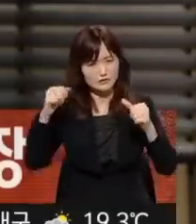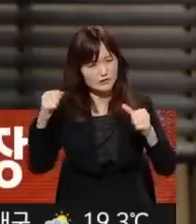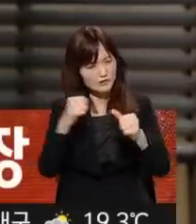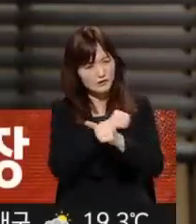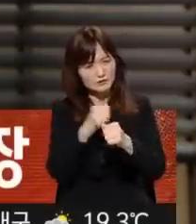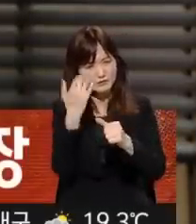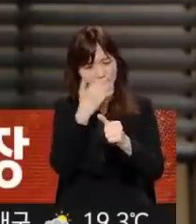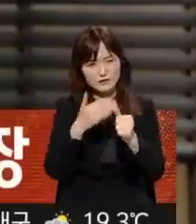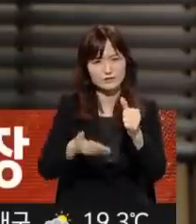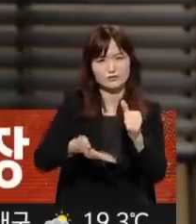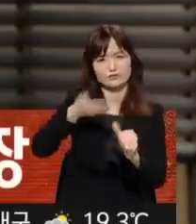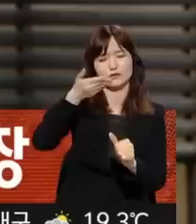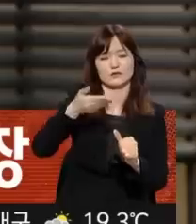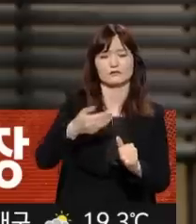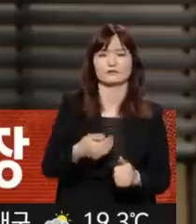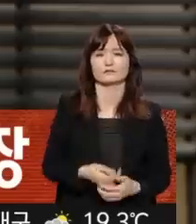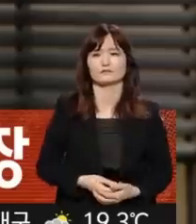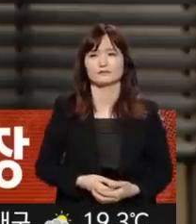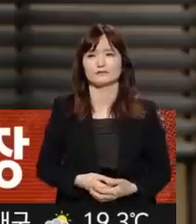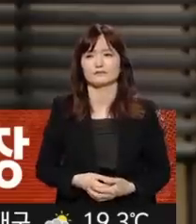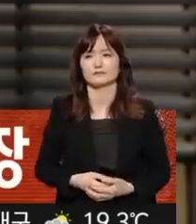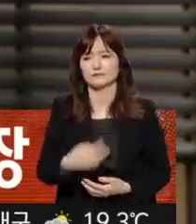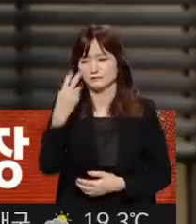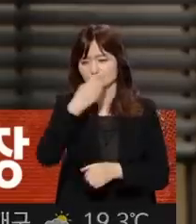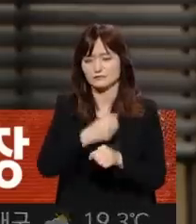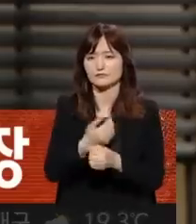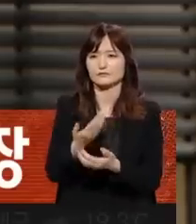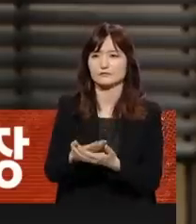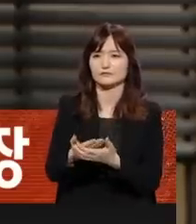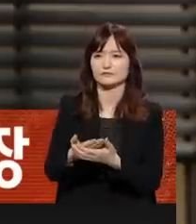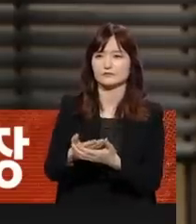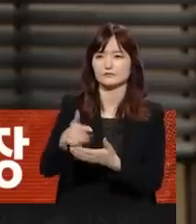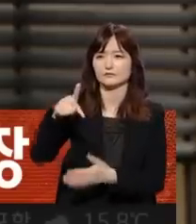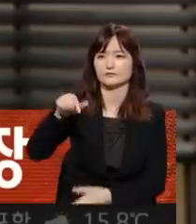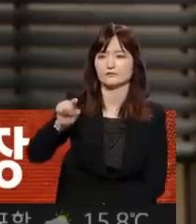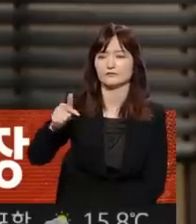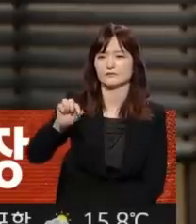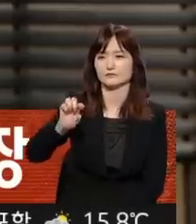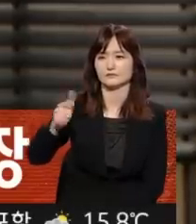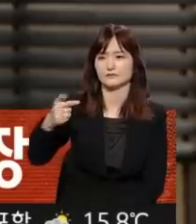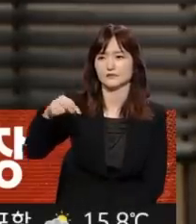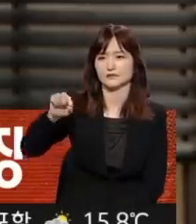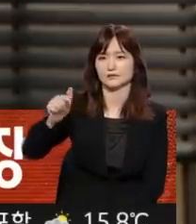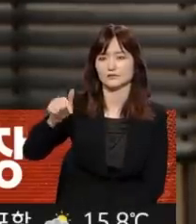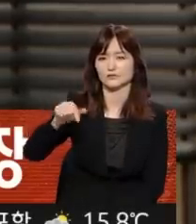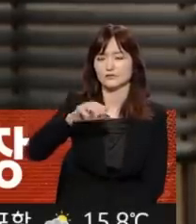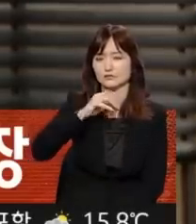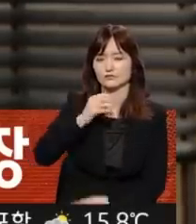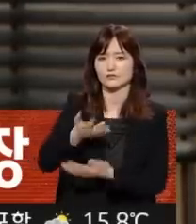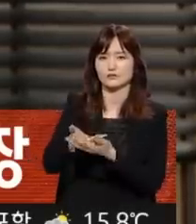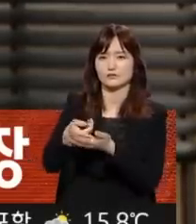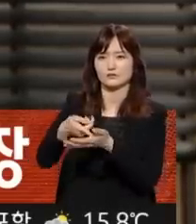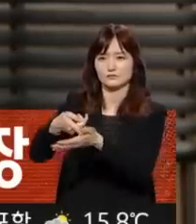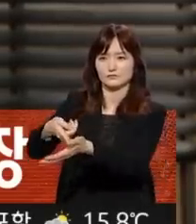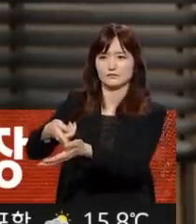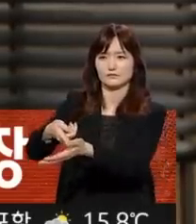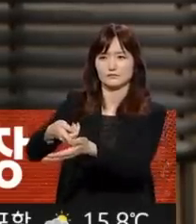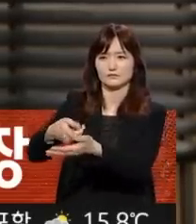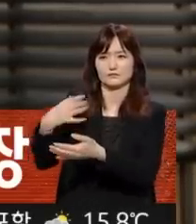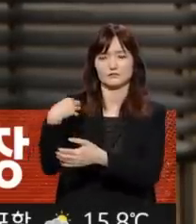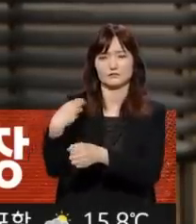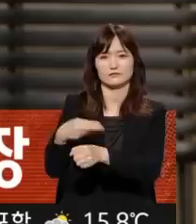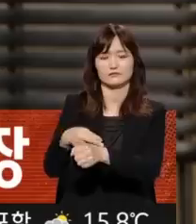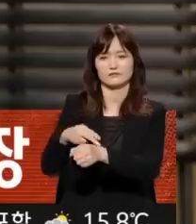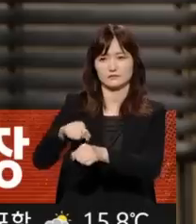아니었겠느냐 그래서 이에 대해서 수사해 달라고 국민신문고에 민원도 제기했다고 하는데 일단 뭐 이거는 뭐 담임 선생님